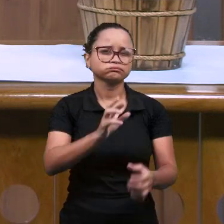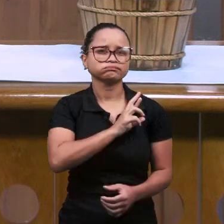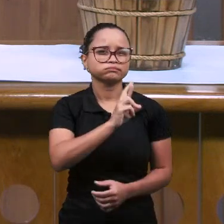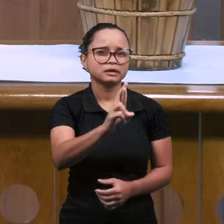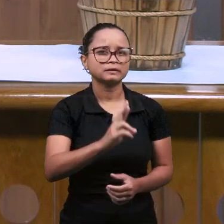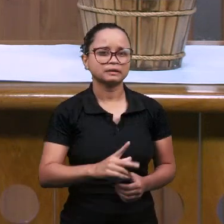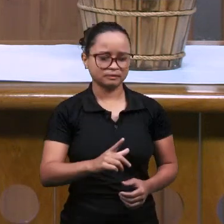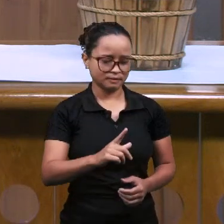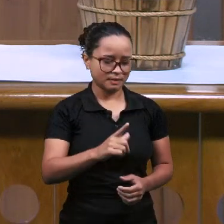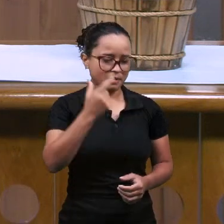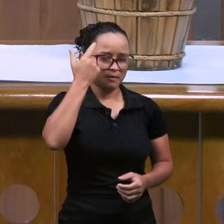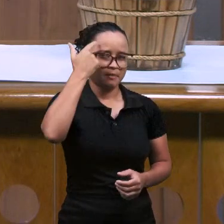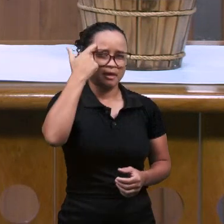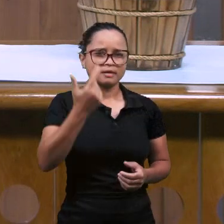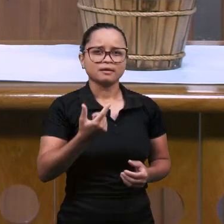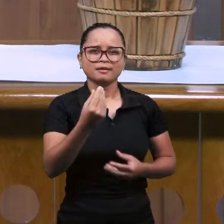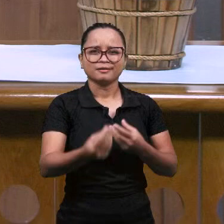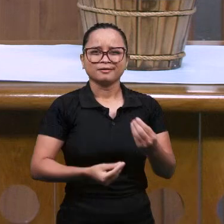Donc,